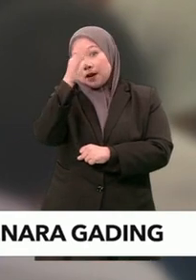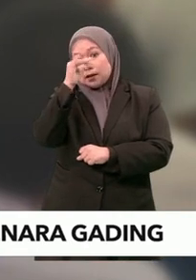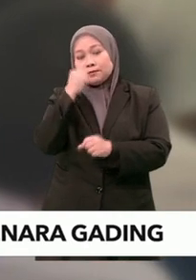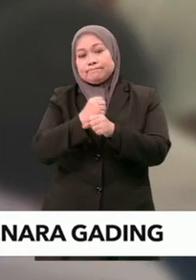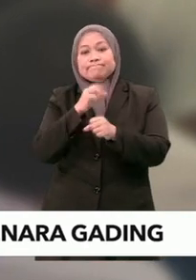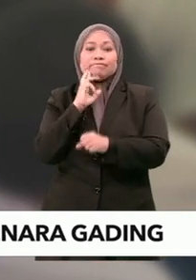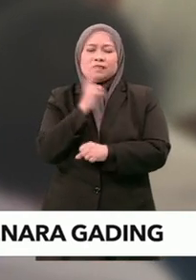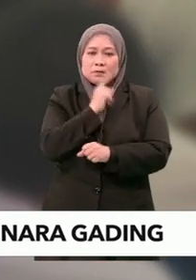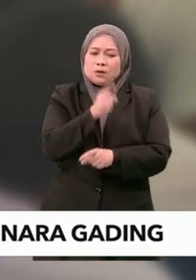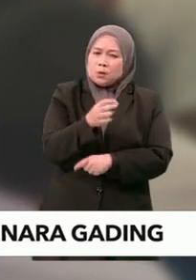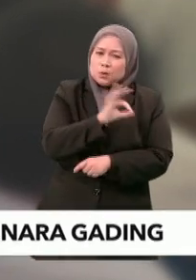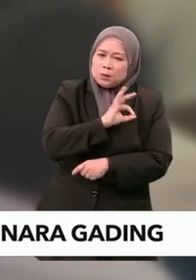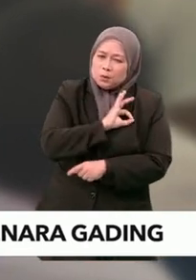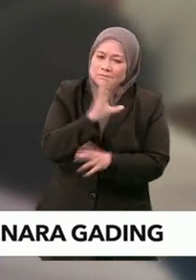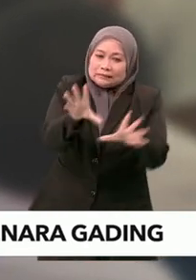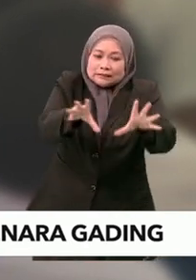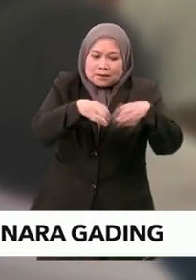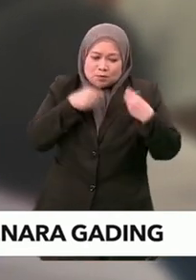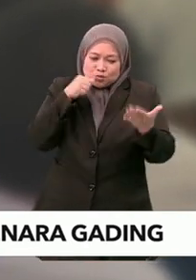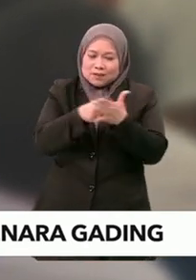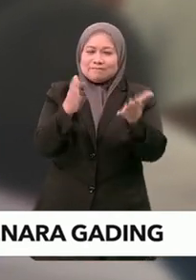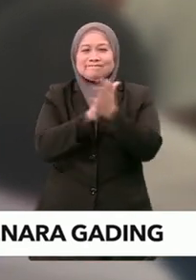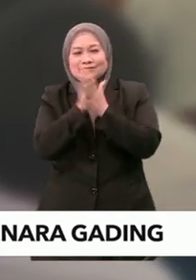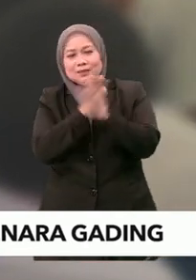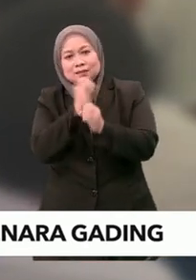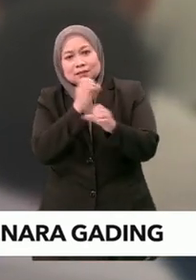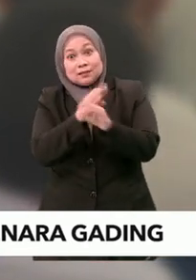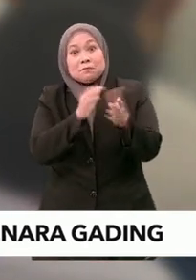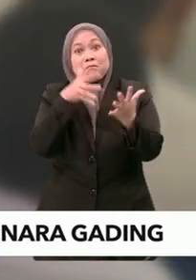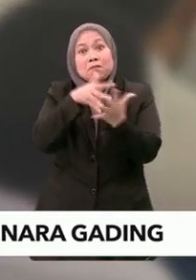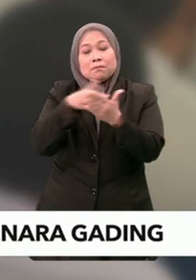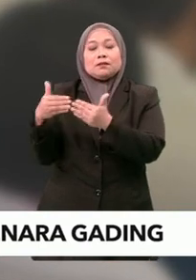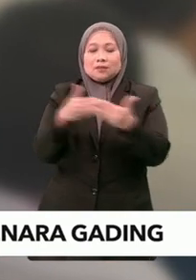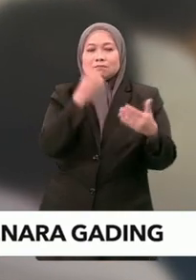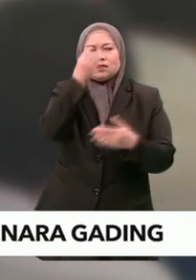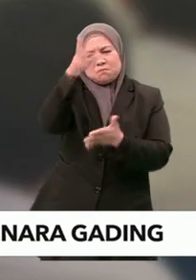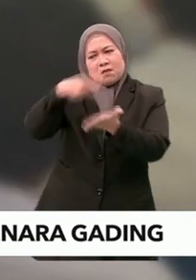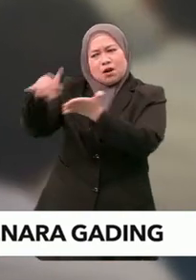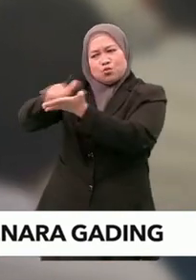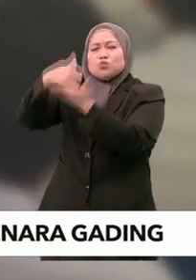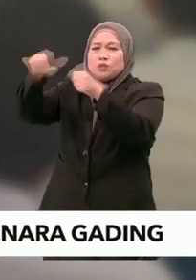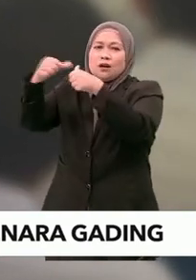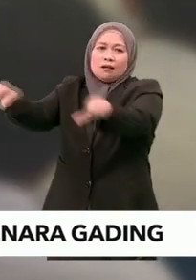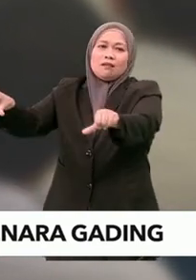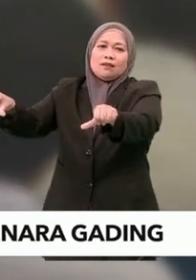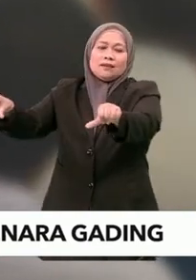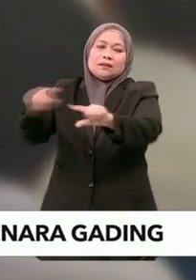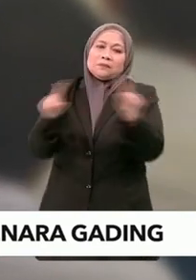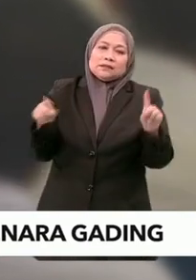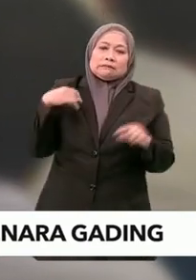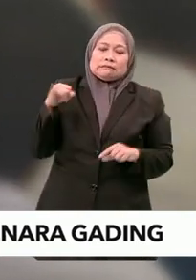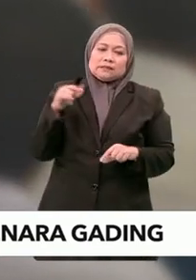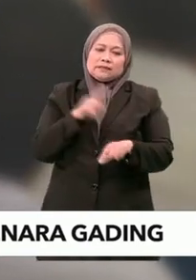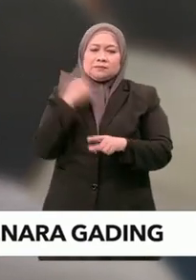awalnya mengakui terujak apabila menerima surat tawaran menyambung pengajian dan sudah membayar iuran pendahuluan bagaimanapun